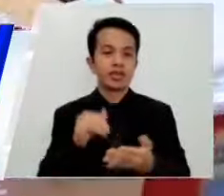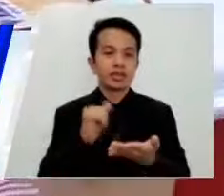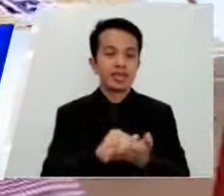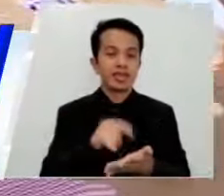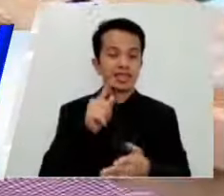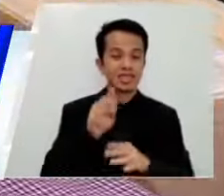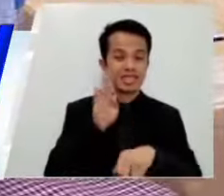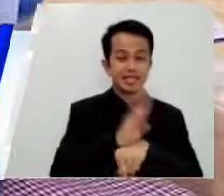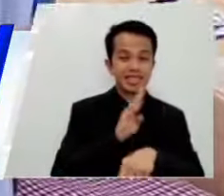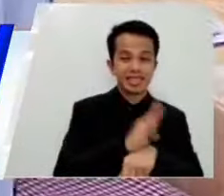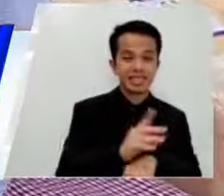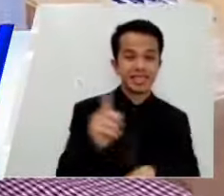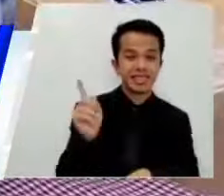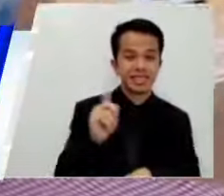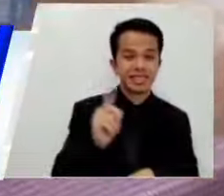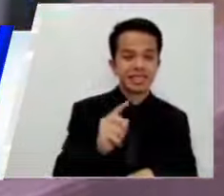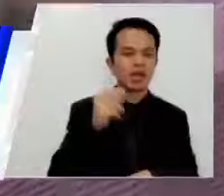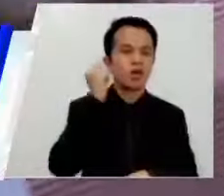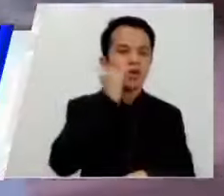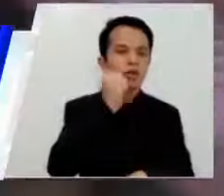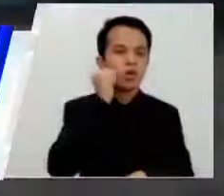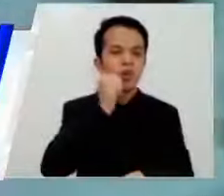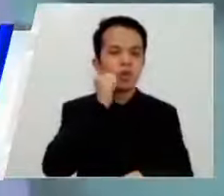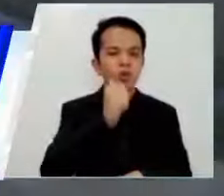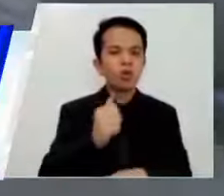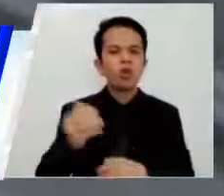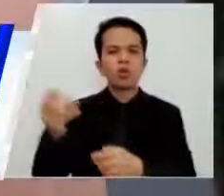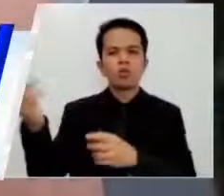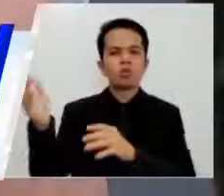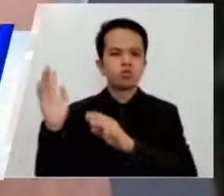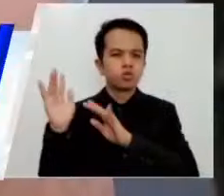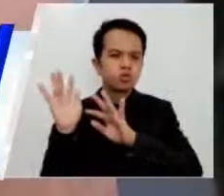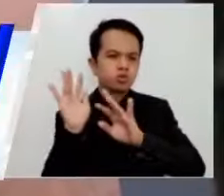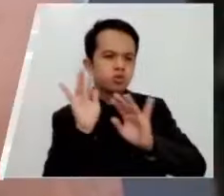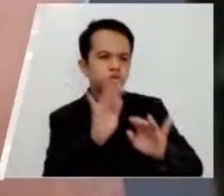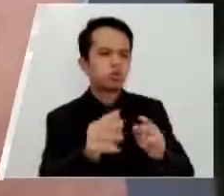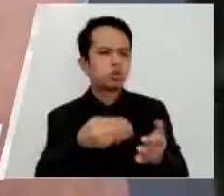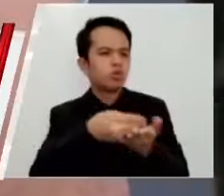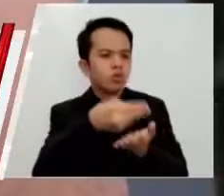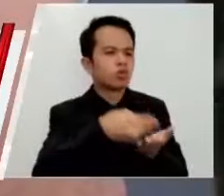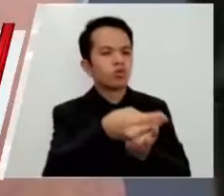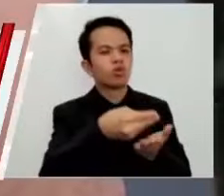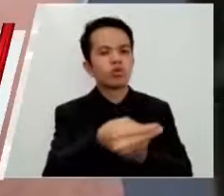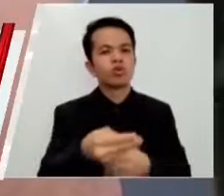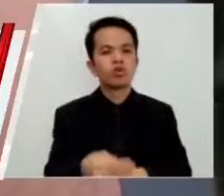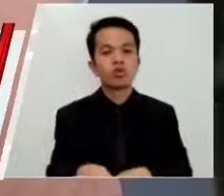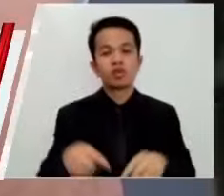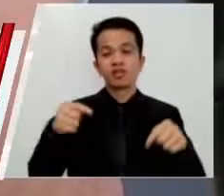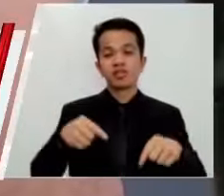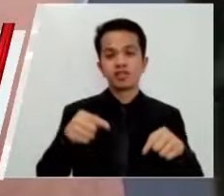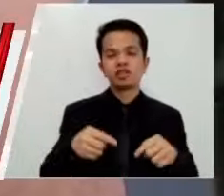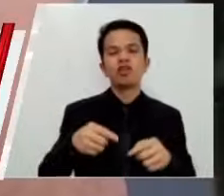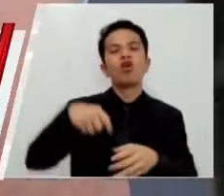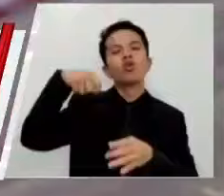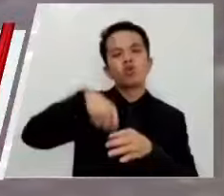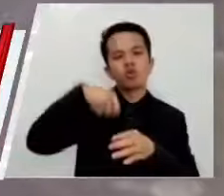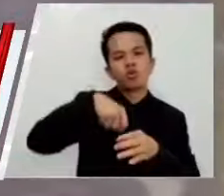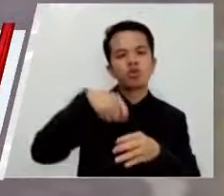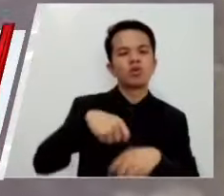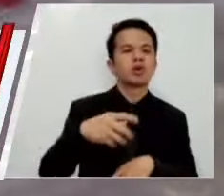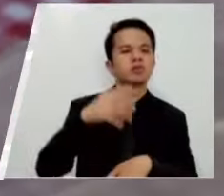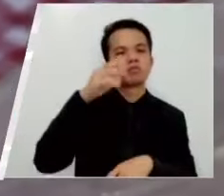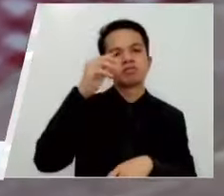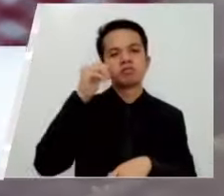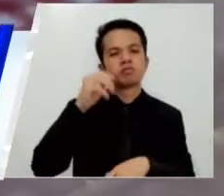Kalingasyon, araw-araw dinadayo. Yung bumibili dito sa amin, halo-halo, bata, matatanda.